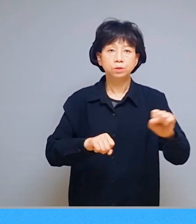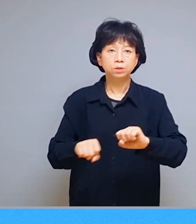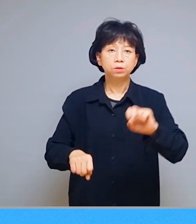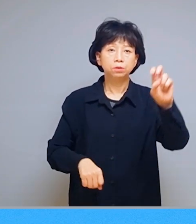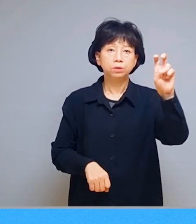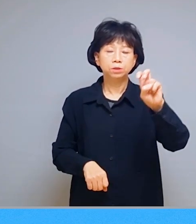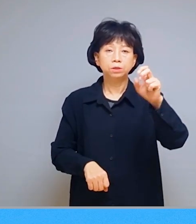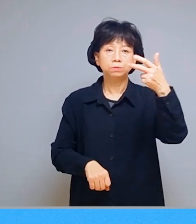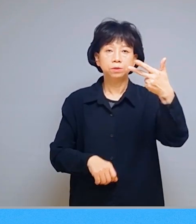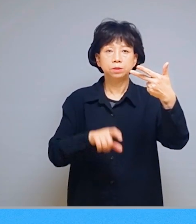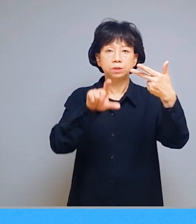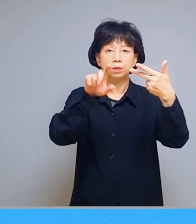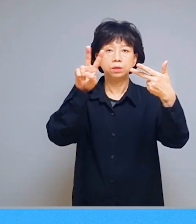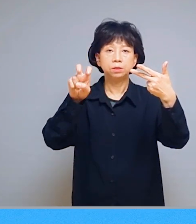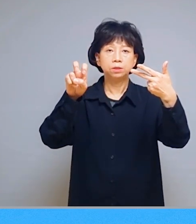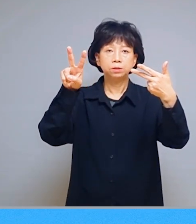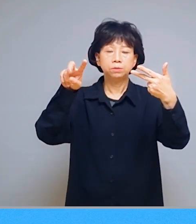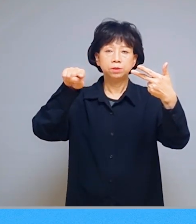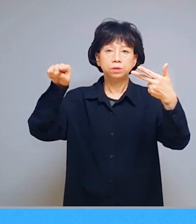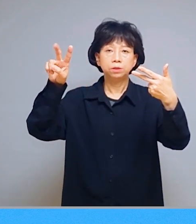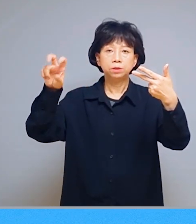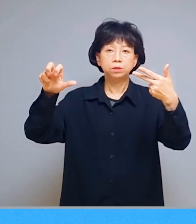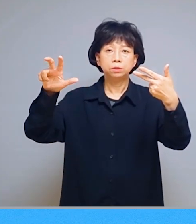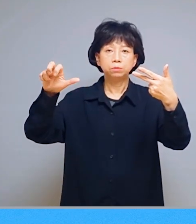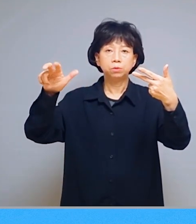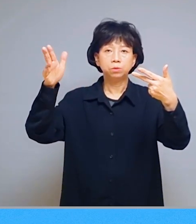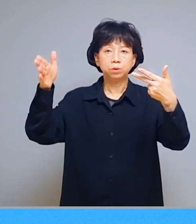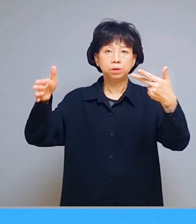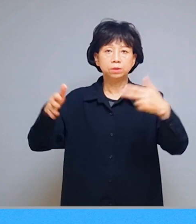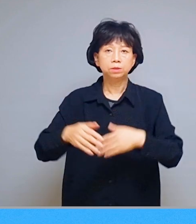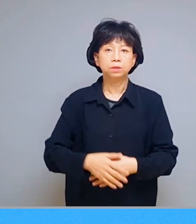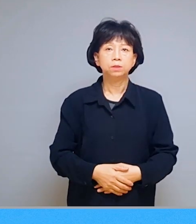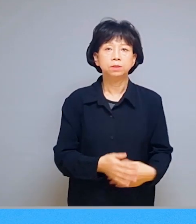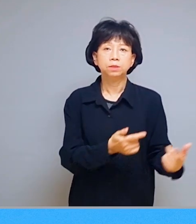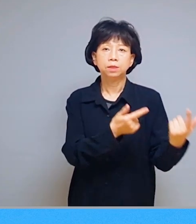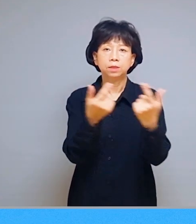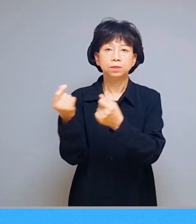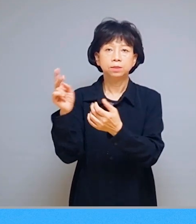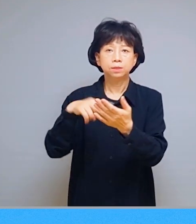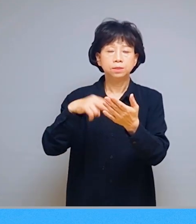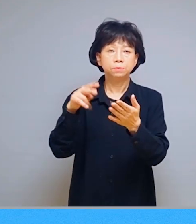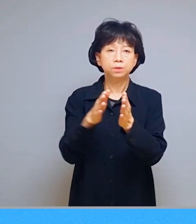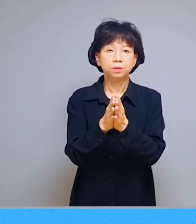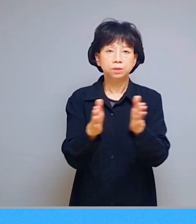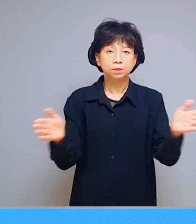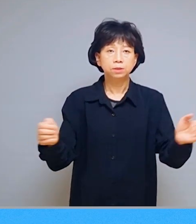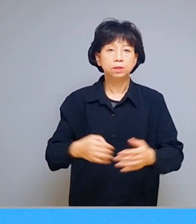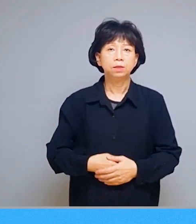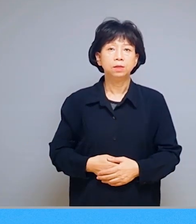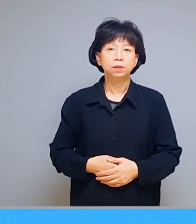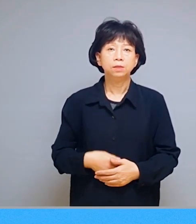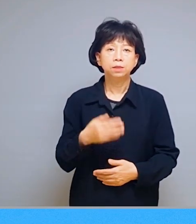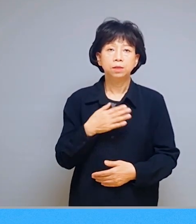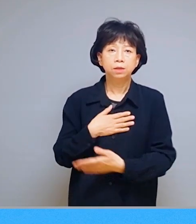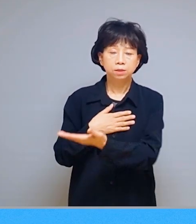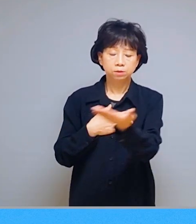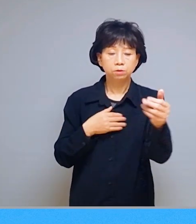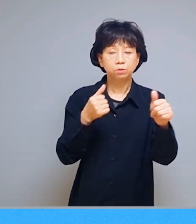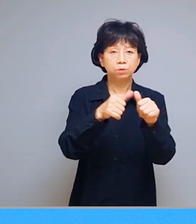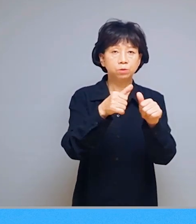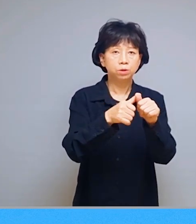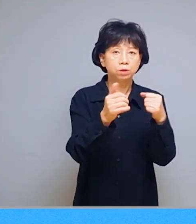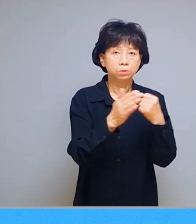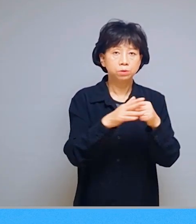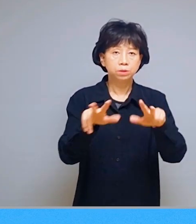27장 22절에서 25절 말씀 우리 함께 읽어보도록 하겠습니다. 내가 너희를